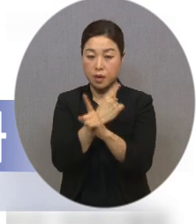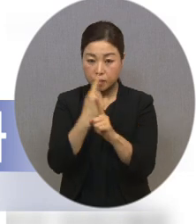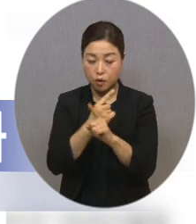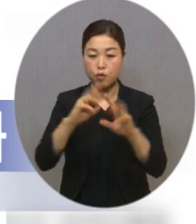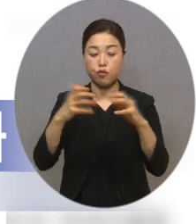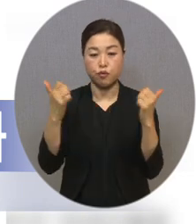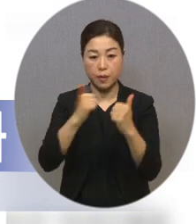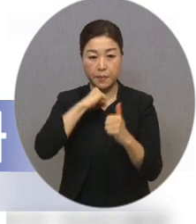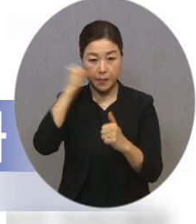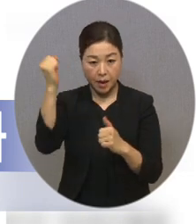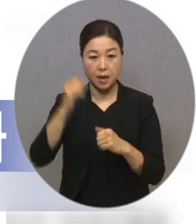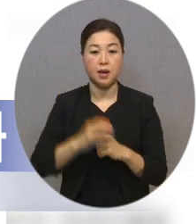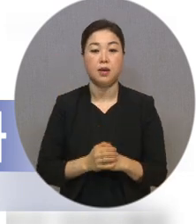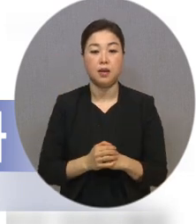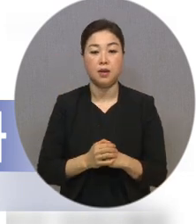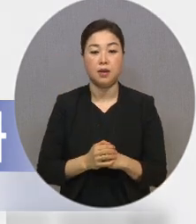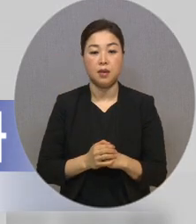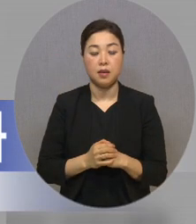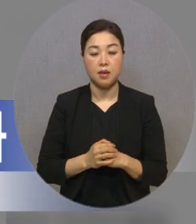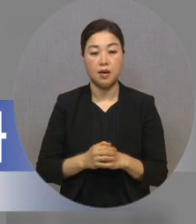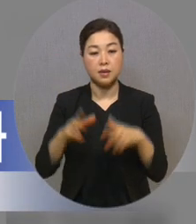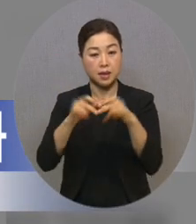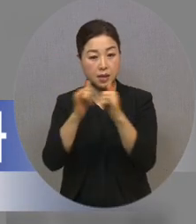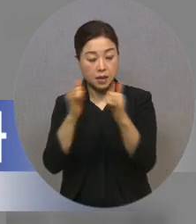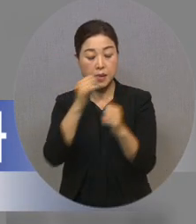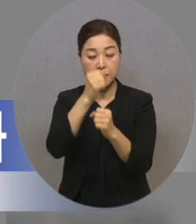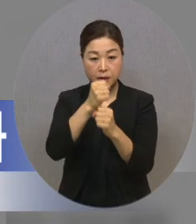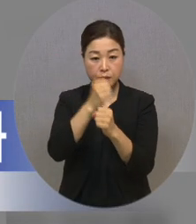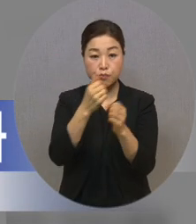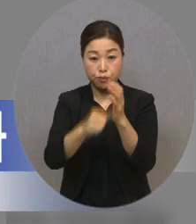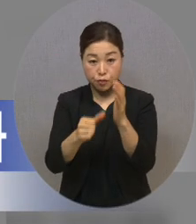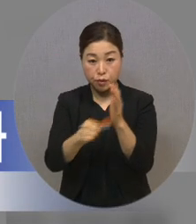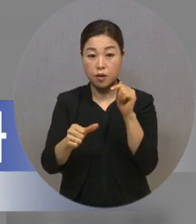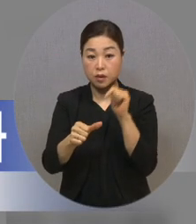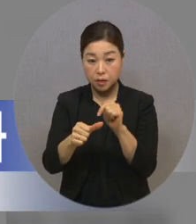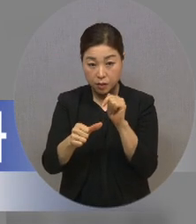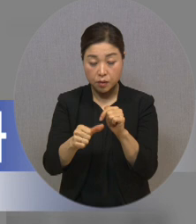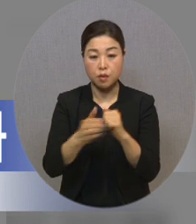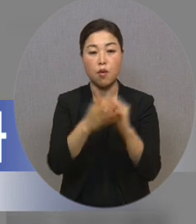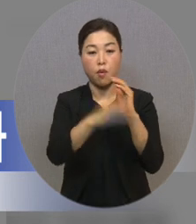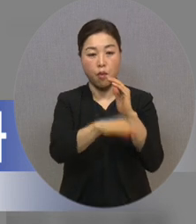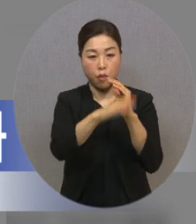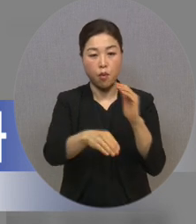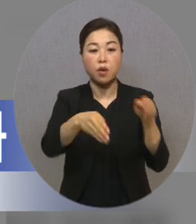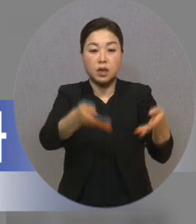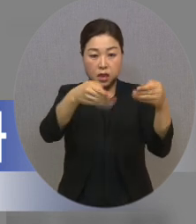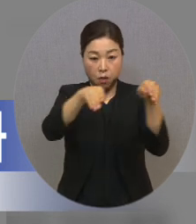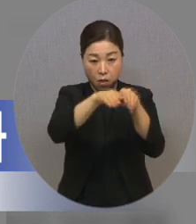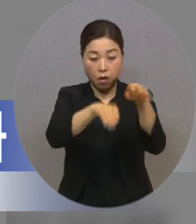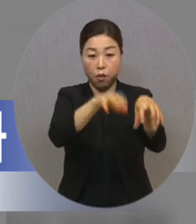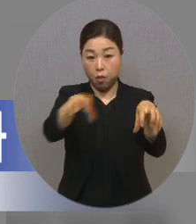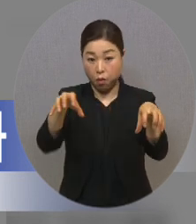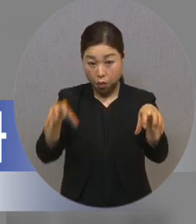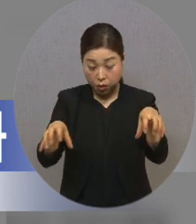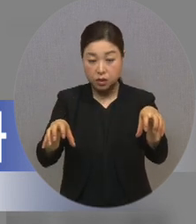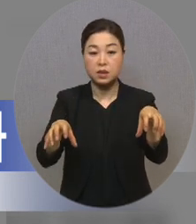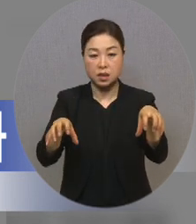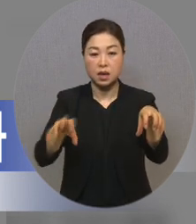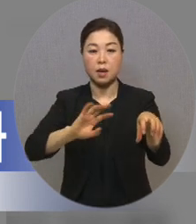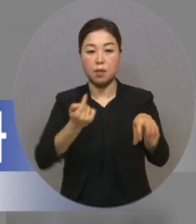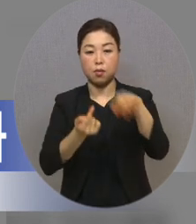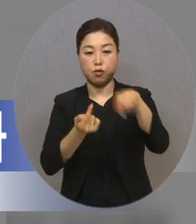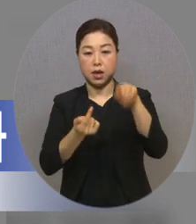중증장애인 생산품 우선구매특별법은 우선구매 비율을 공공기관별 총 구매액의 100분의 1